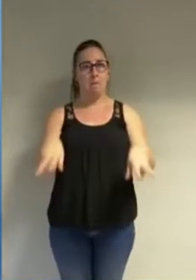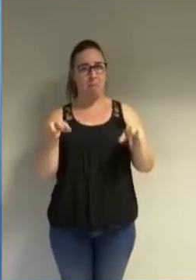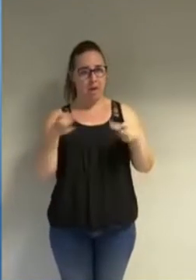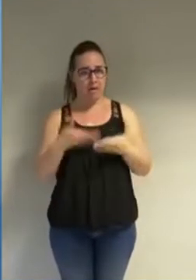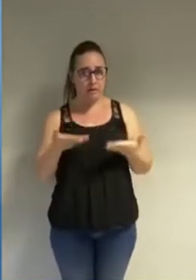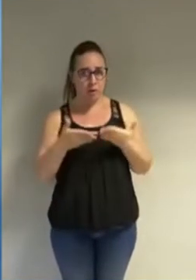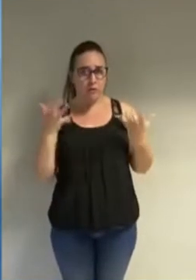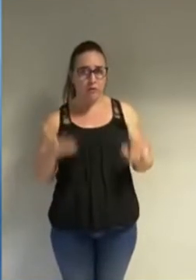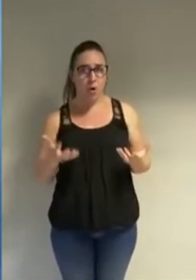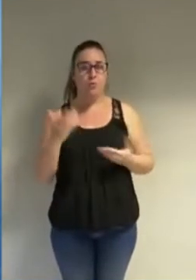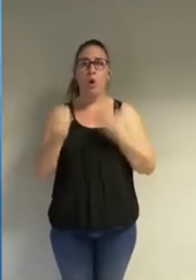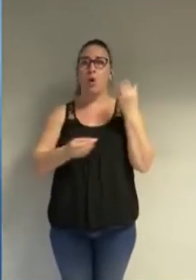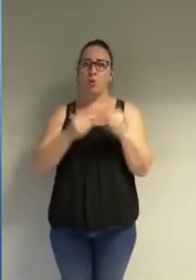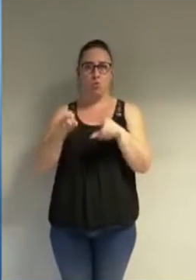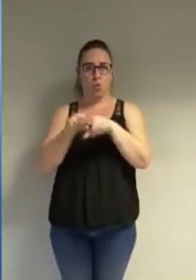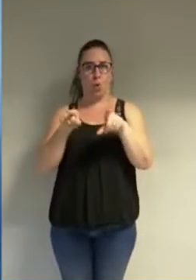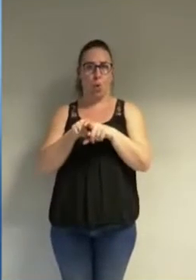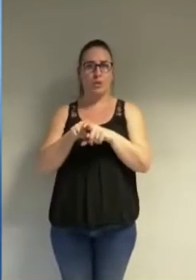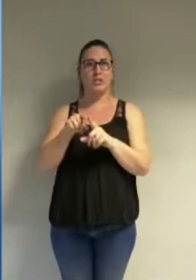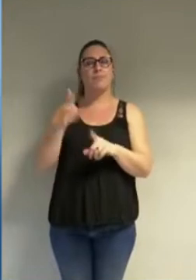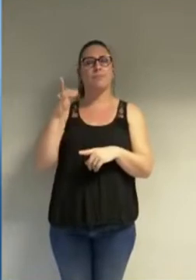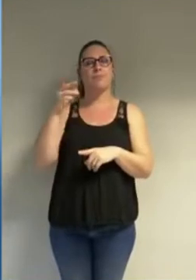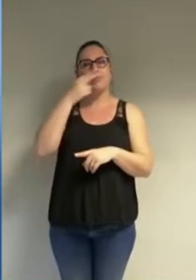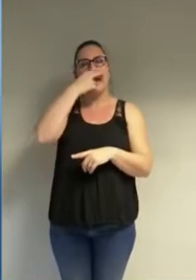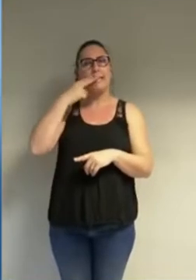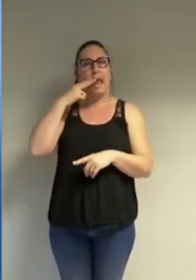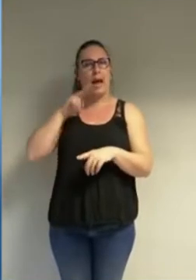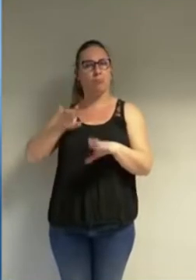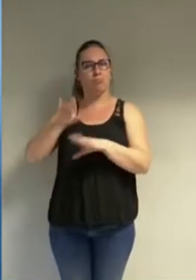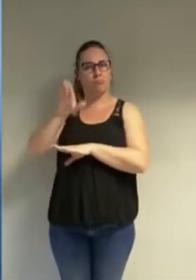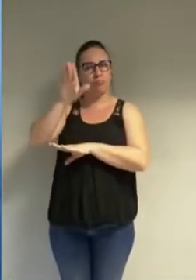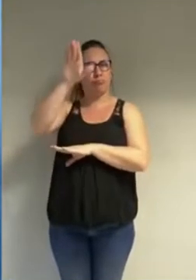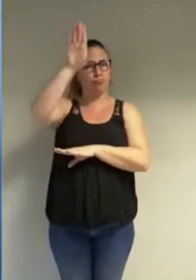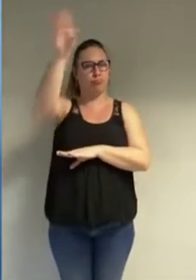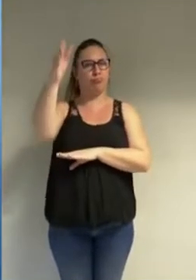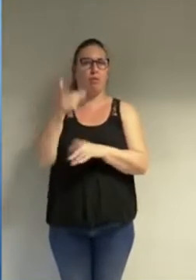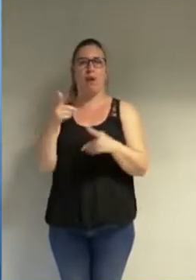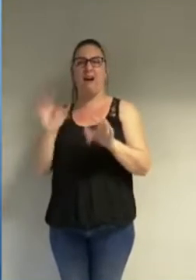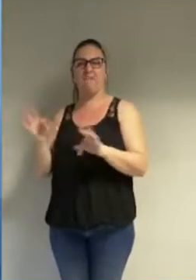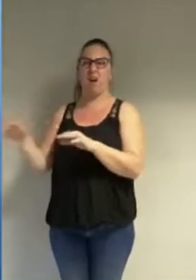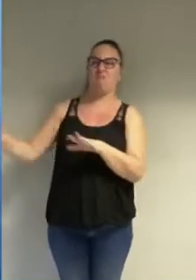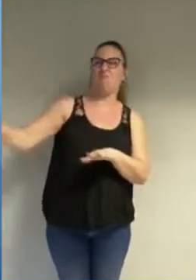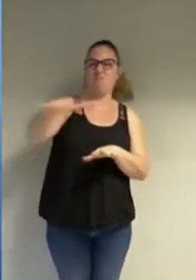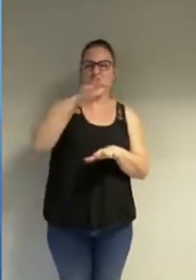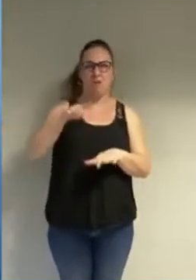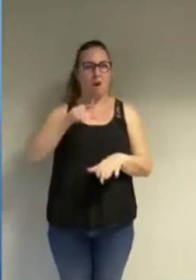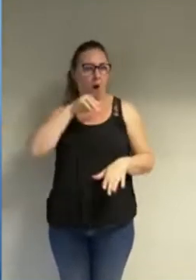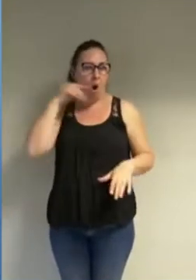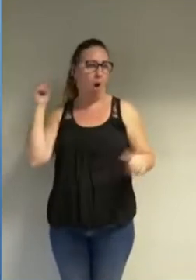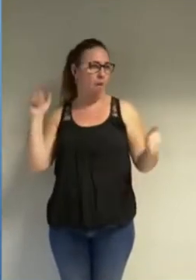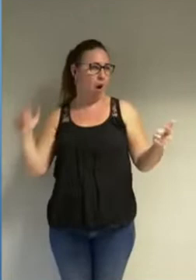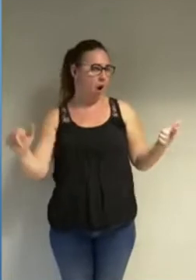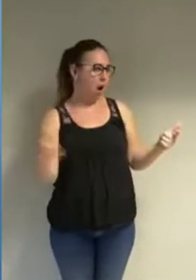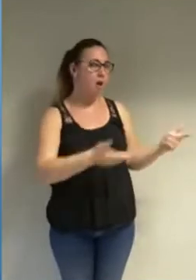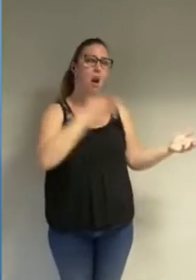le désarmement pendant la montée d'Hitler, l'histoire de France est jalonnée de ces hommes qui prétendent